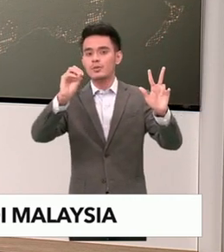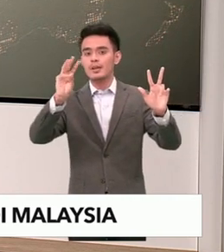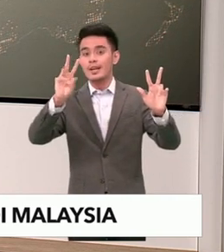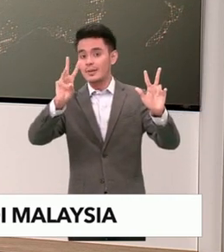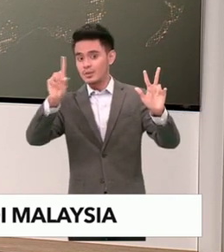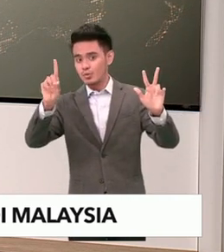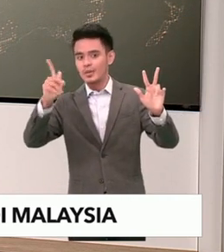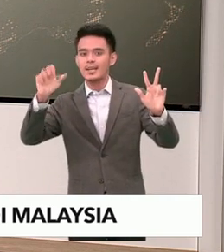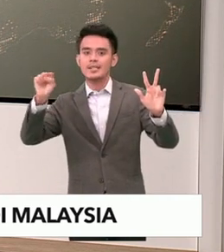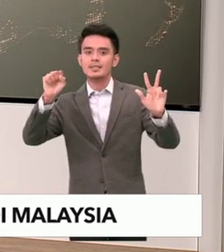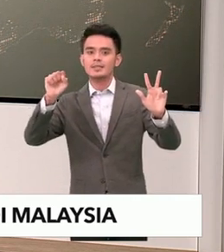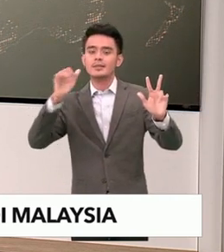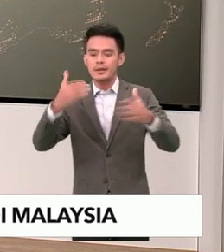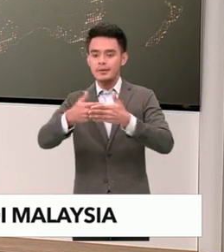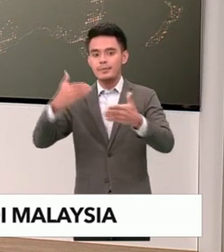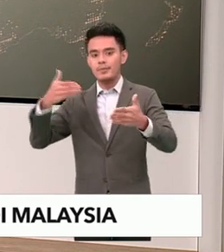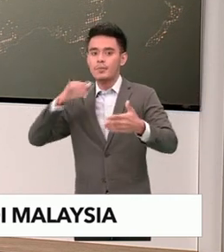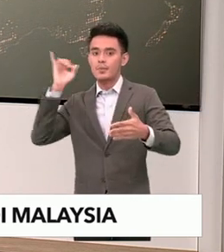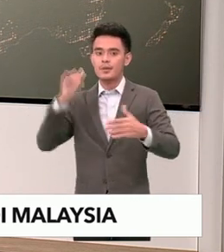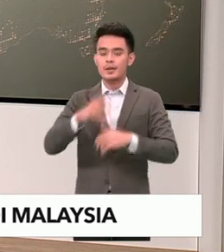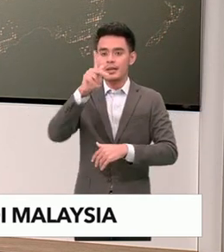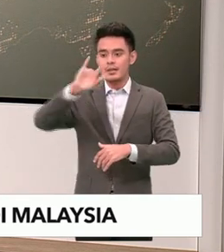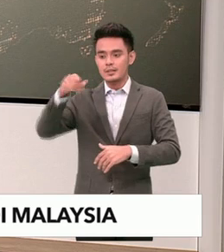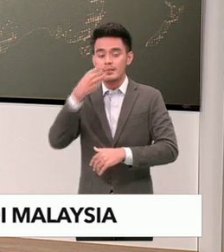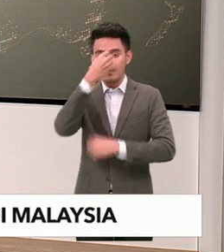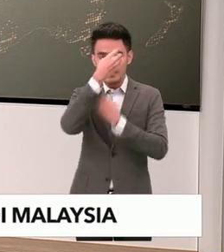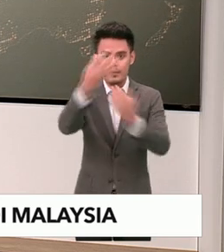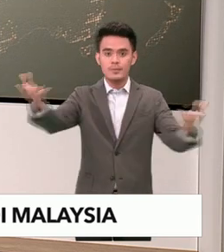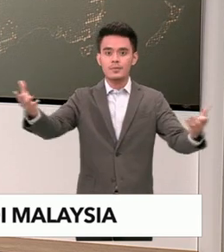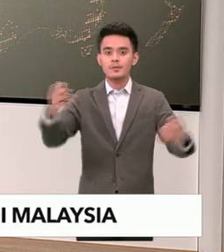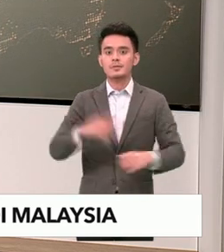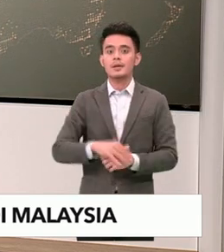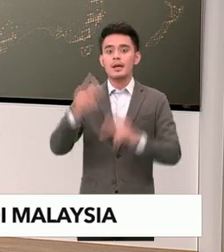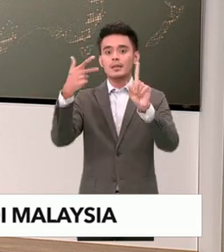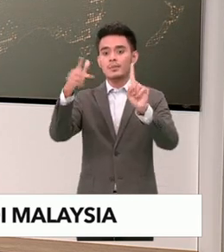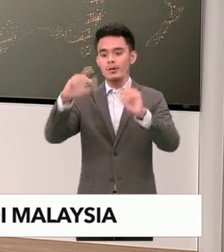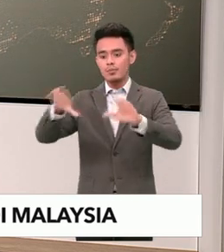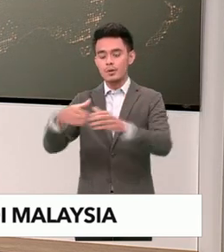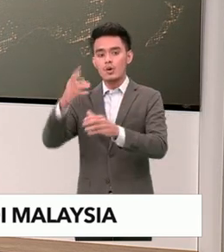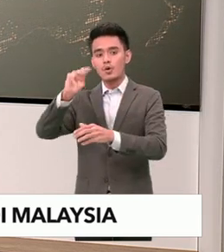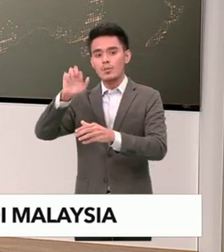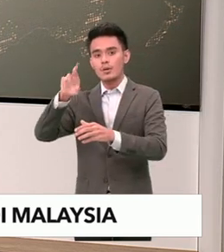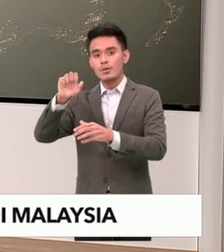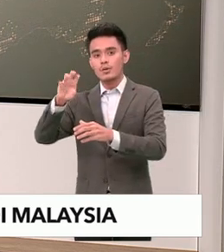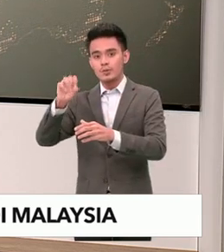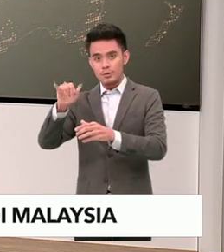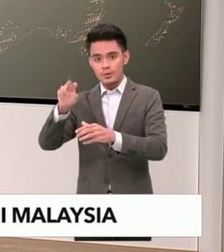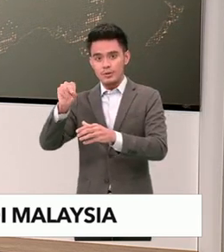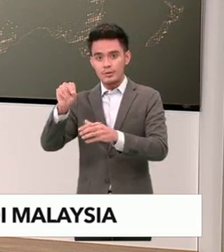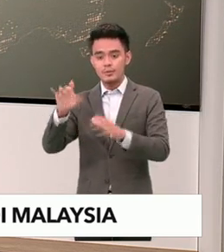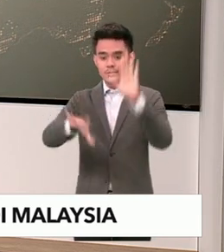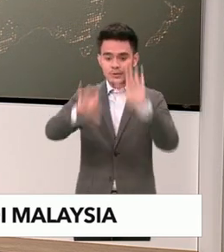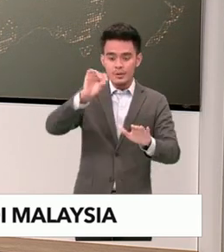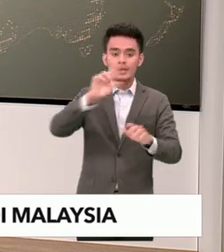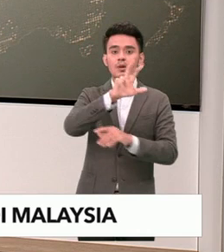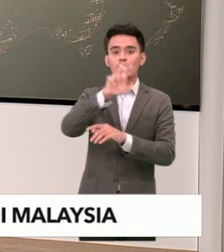3,561 kes pada hari sebelumnya. Kari memaklumkan sebanyak 13 kes varian Omicron sub-lineage dikesan setakat 30